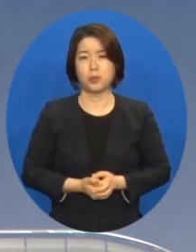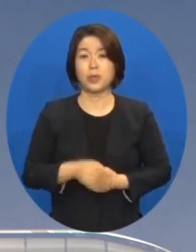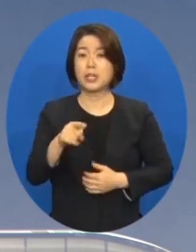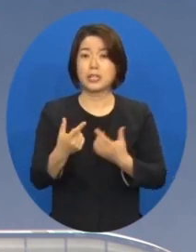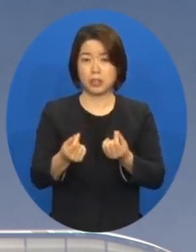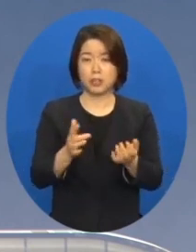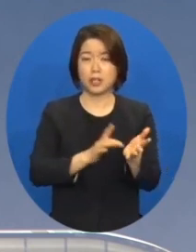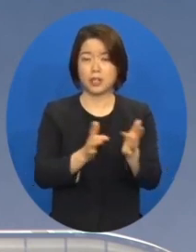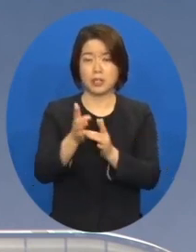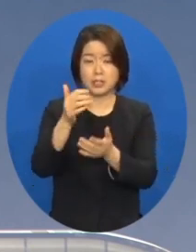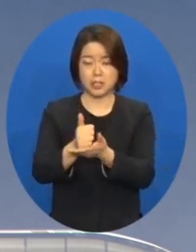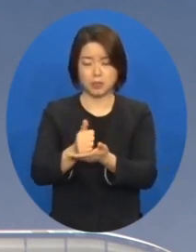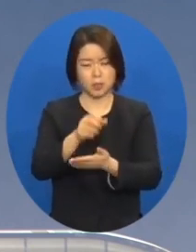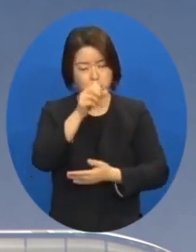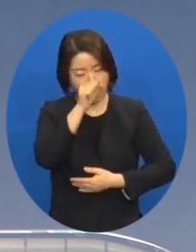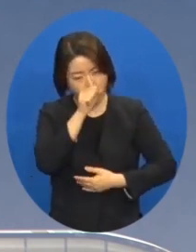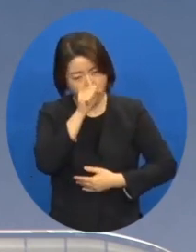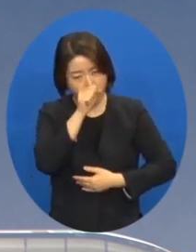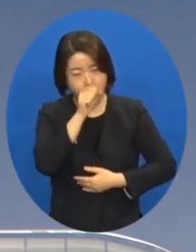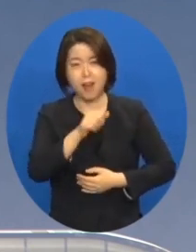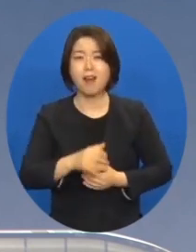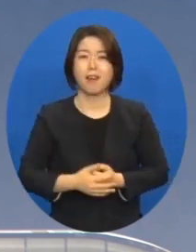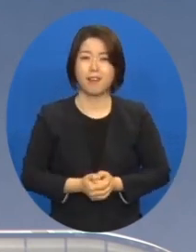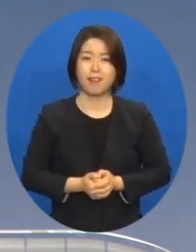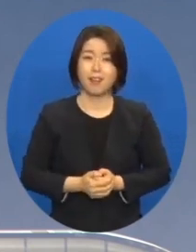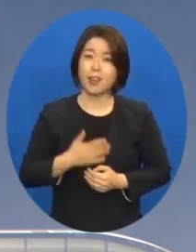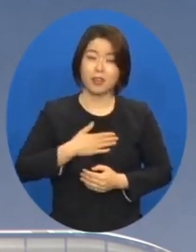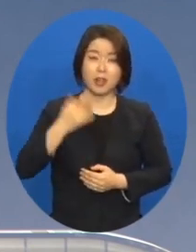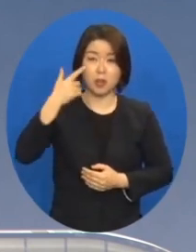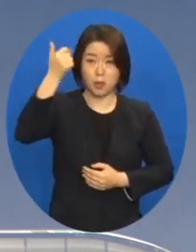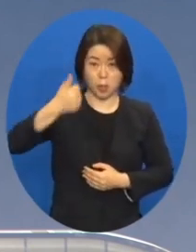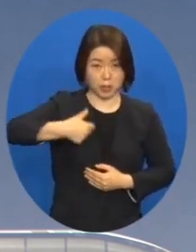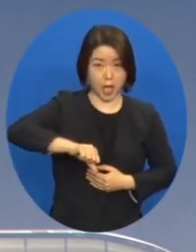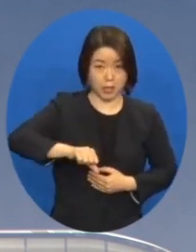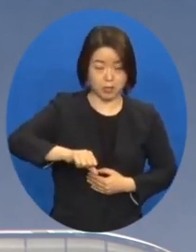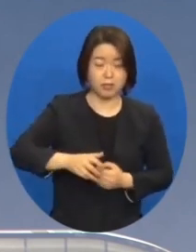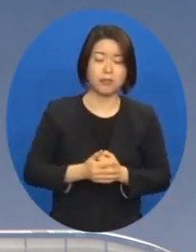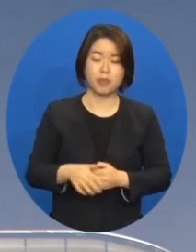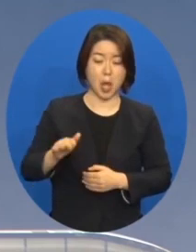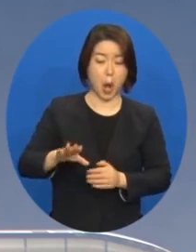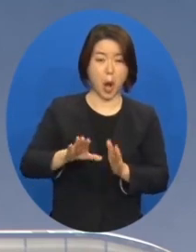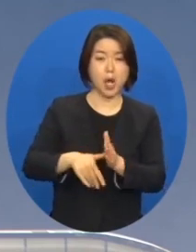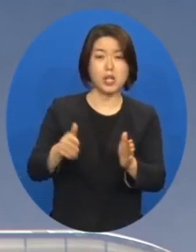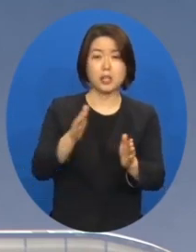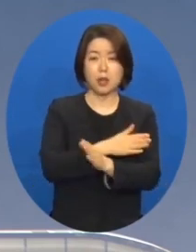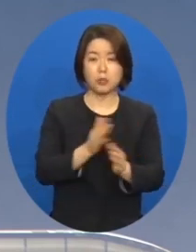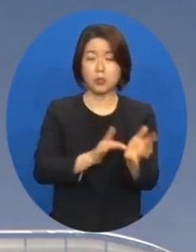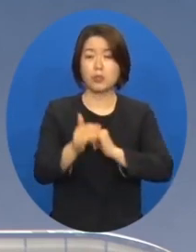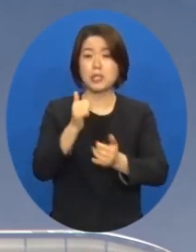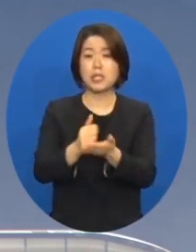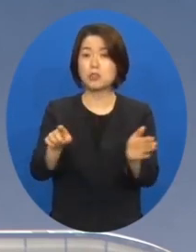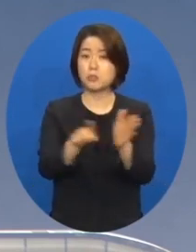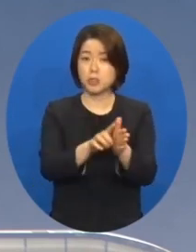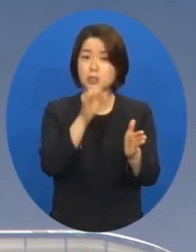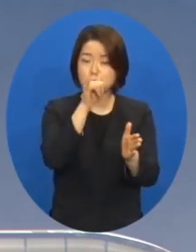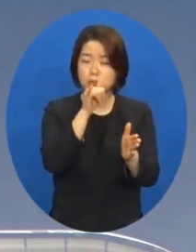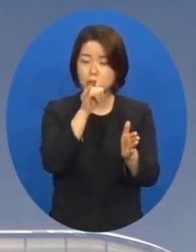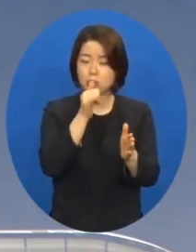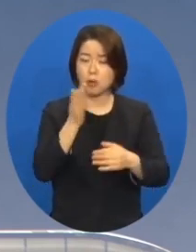그렇게 예수님이 좋으시단 말이야? 저는 목사의 아들로 어려서부터 예수를 믿었지만 예수님을 그렇게